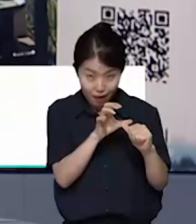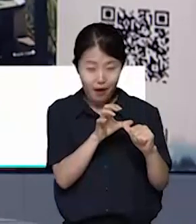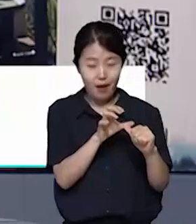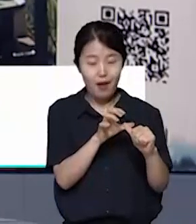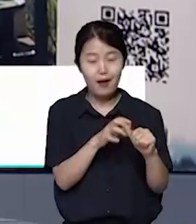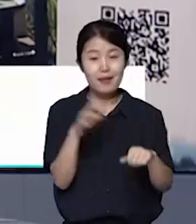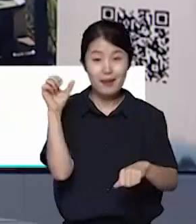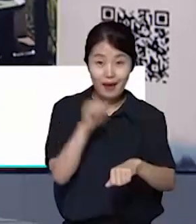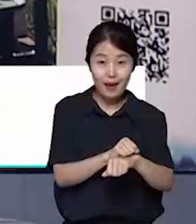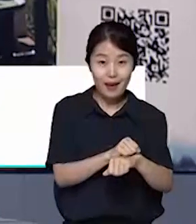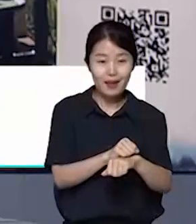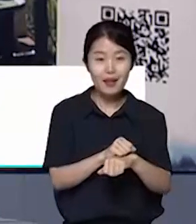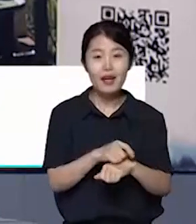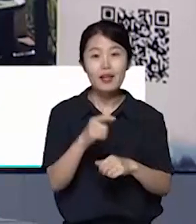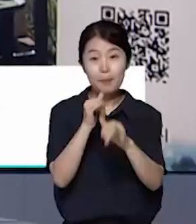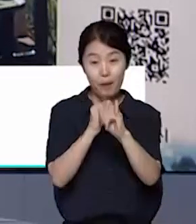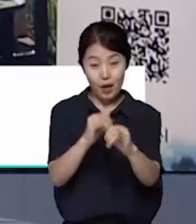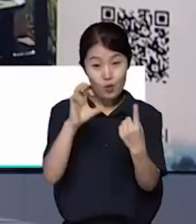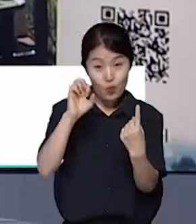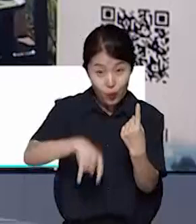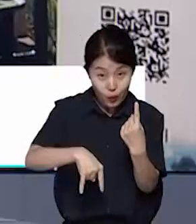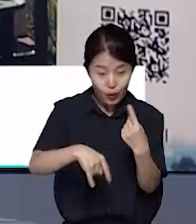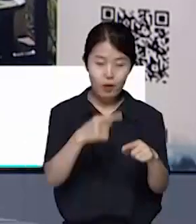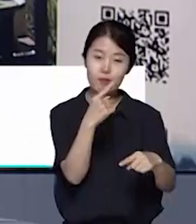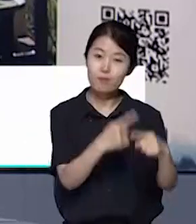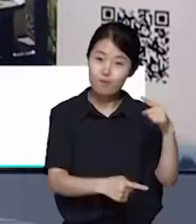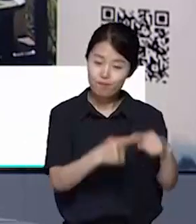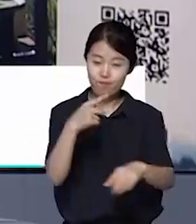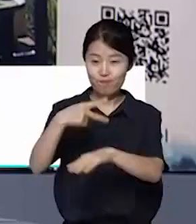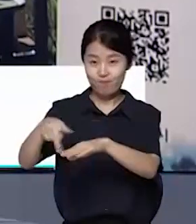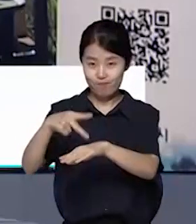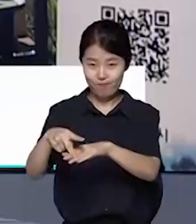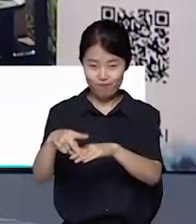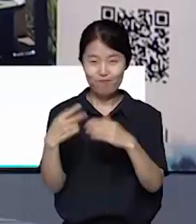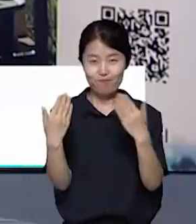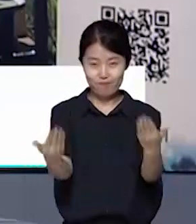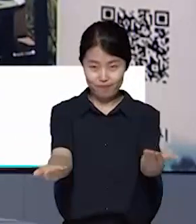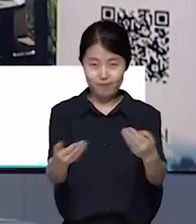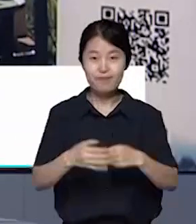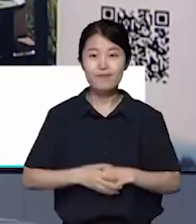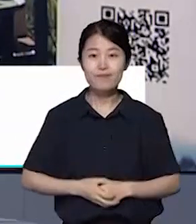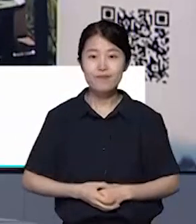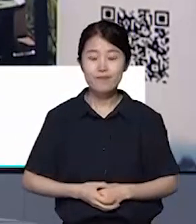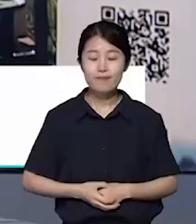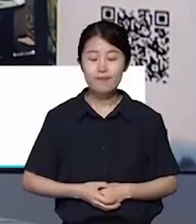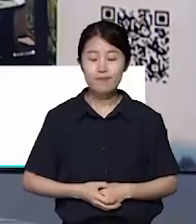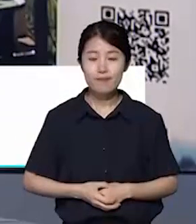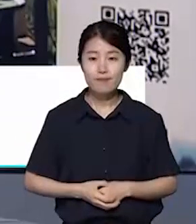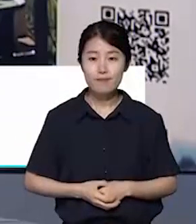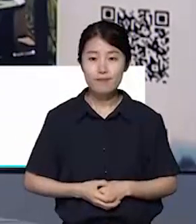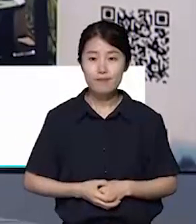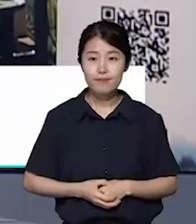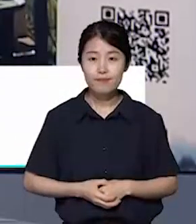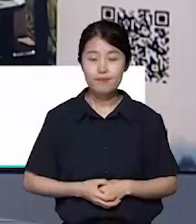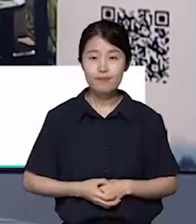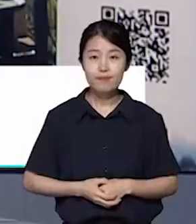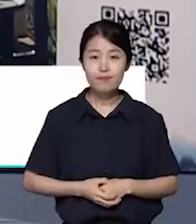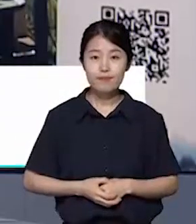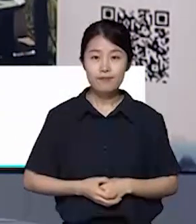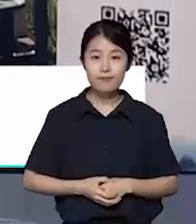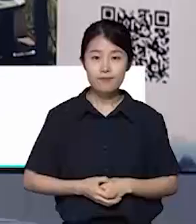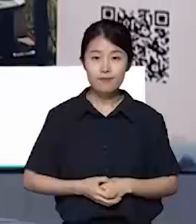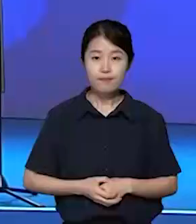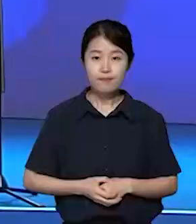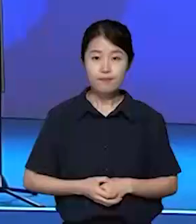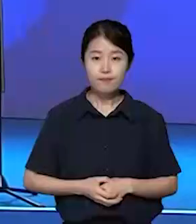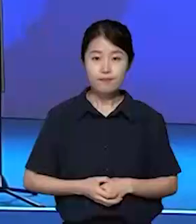주는 로컬 콘텐츠 페스타 대상은 목포시와 신안군이 공동 수상했습니다. 박성호 기자의 보도입니다.